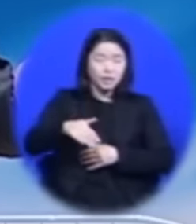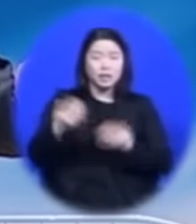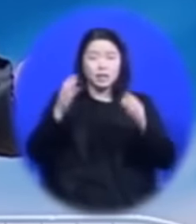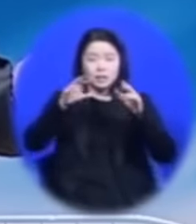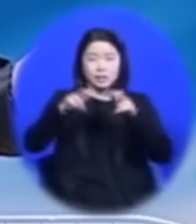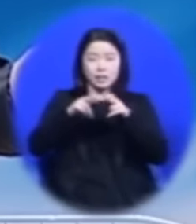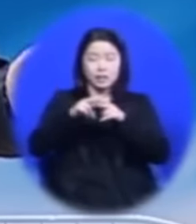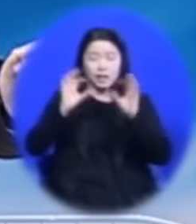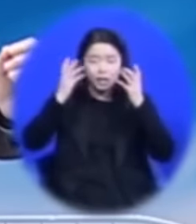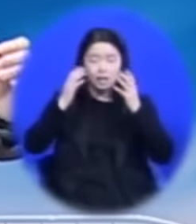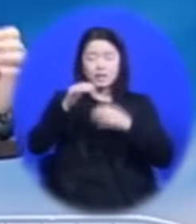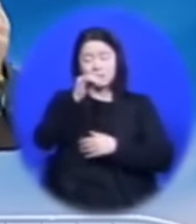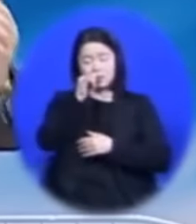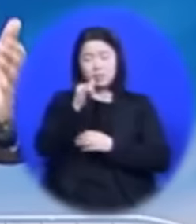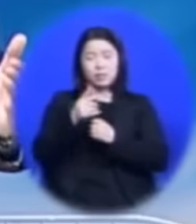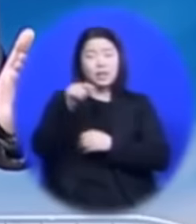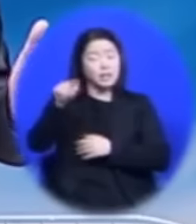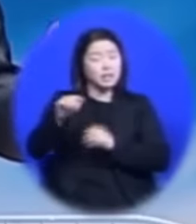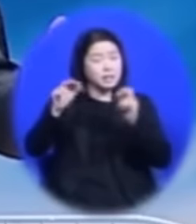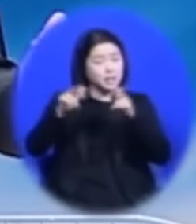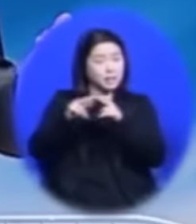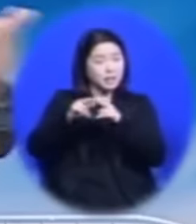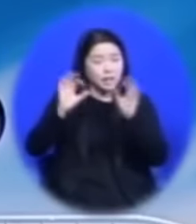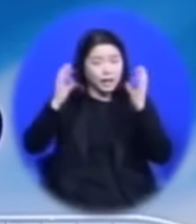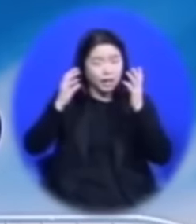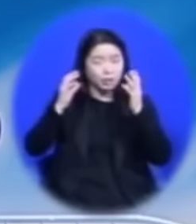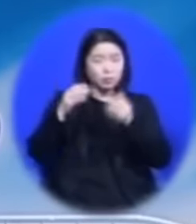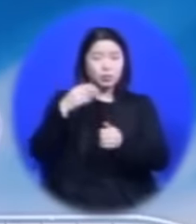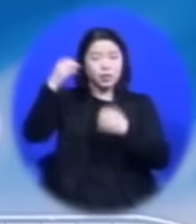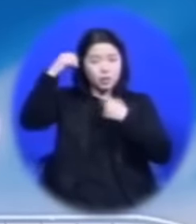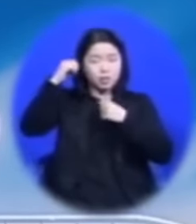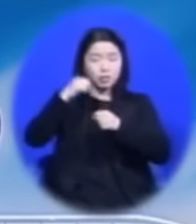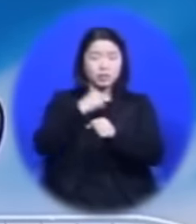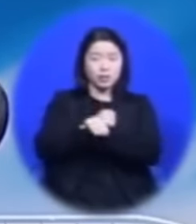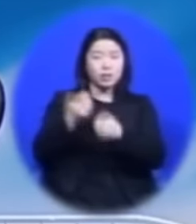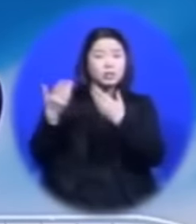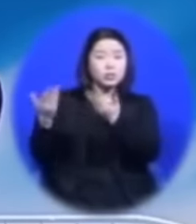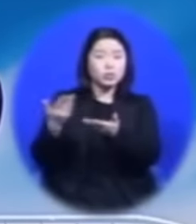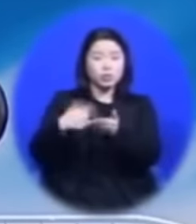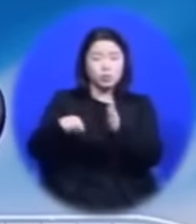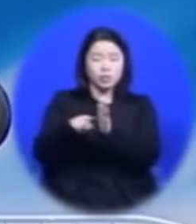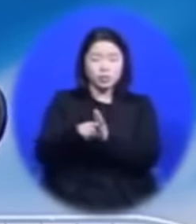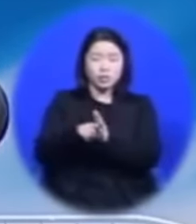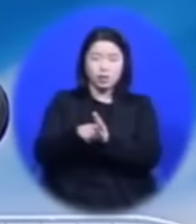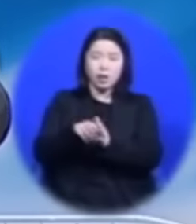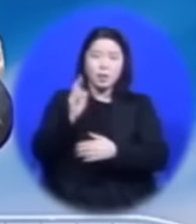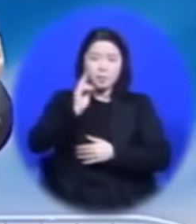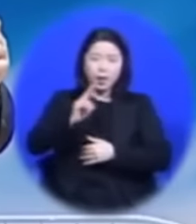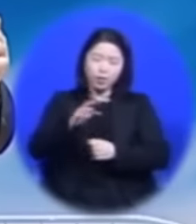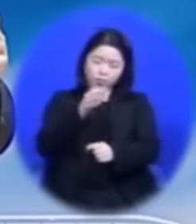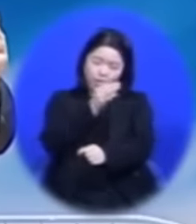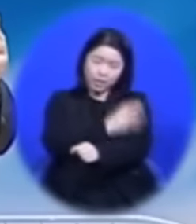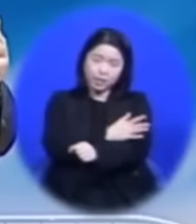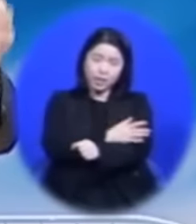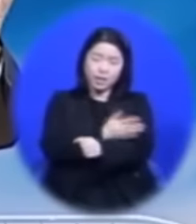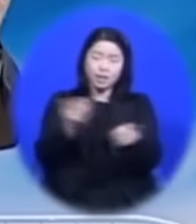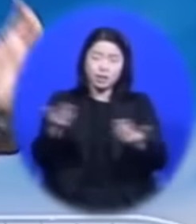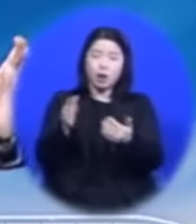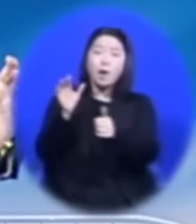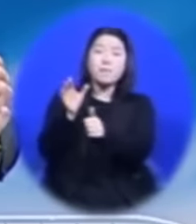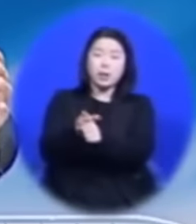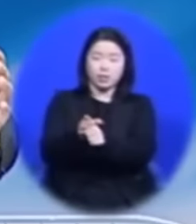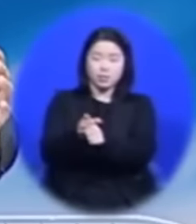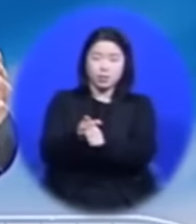있었습니다. 그런데 이 아이도 연극을 할 수 있게 해주려고 아주 간단한 배역 하나를 맡긴 거죠.